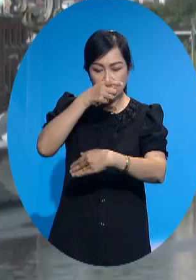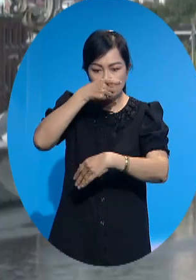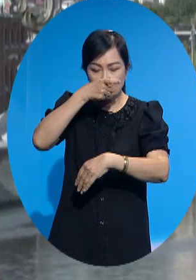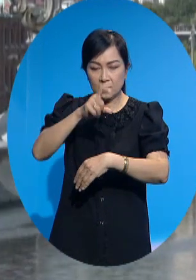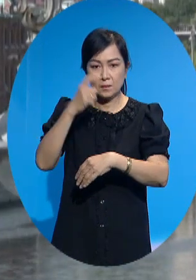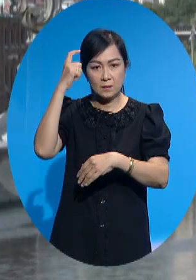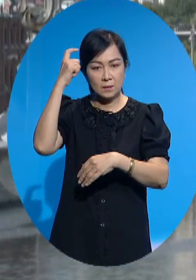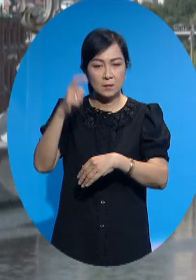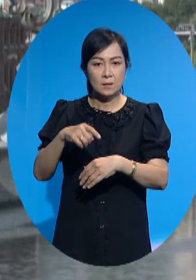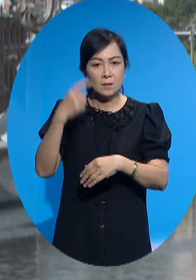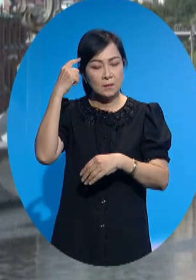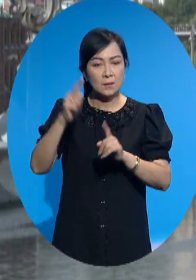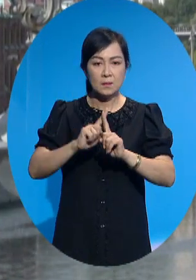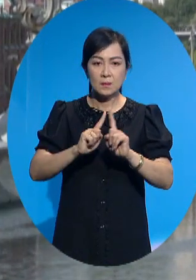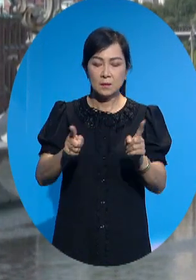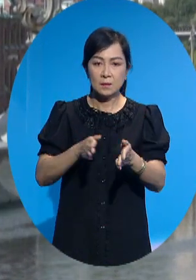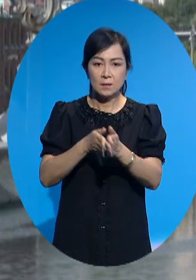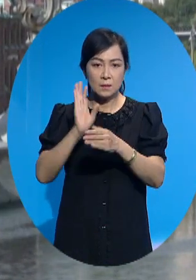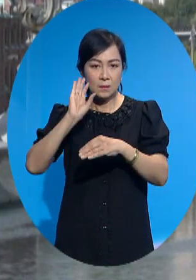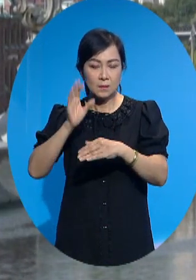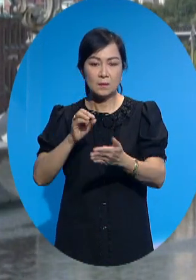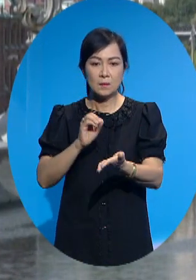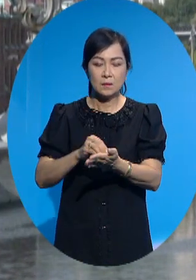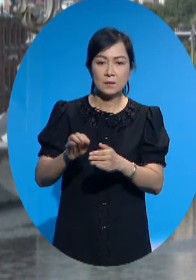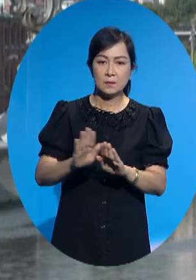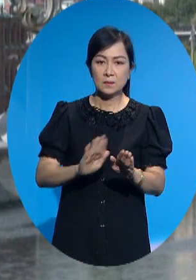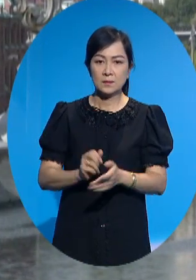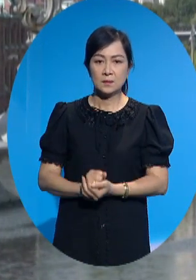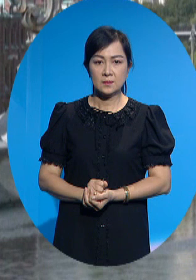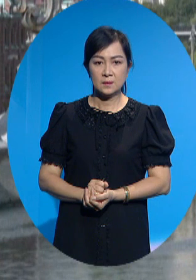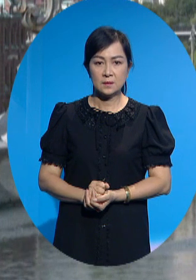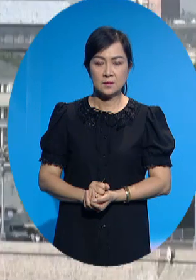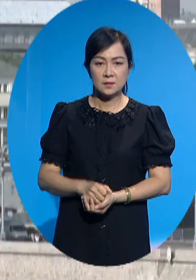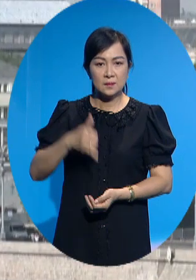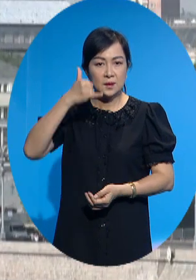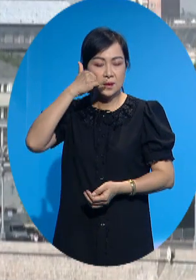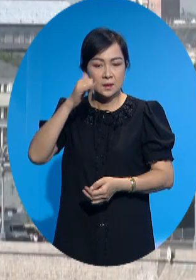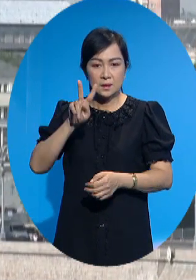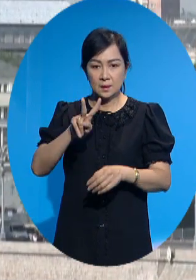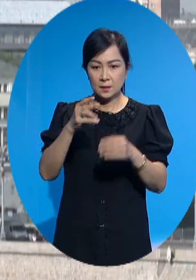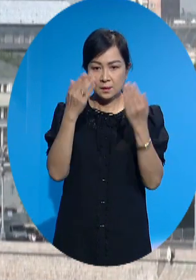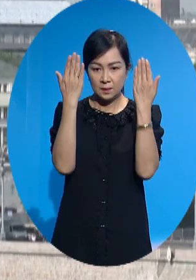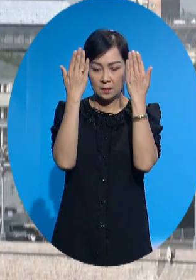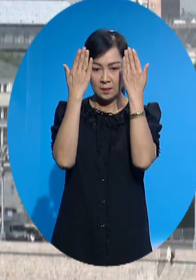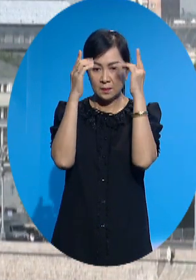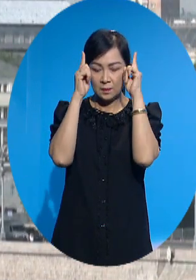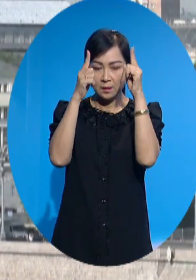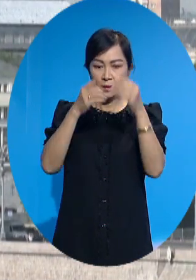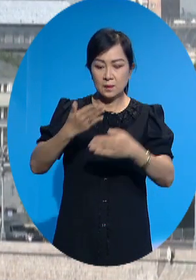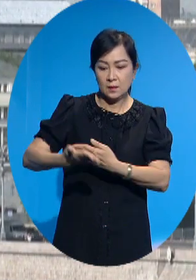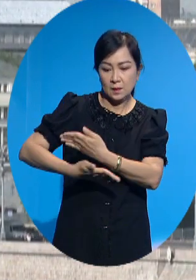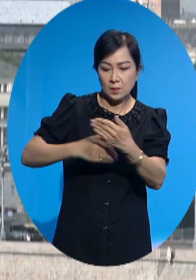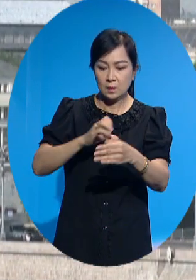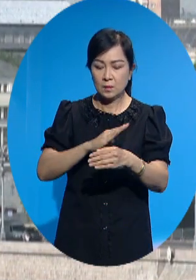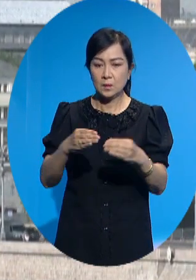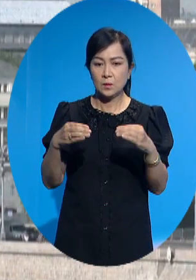theo tinh thần một bản ghi nhớ khác với Liên Hiệp Quốc dẫn chưa được thực hiện cũng trong cuộc điện đàm hay nhà lãnh đạo cũng thảo luận về công tác chuẩn